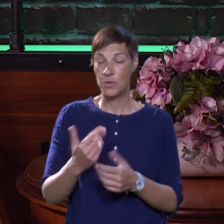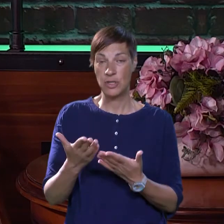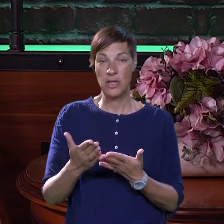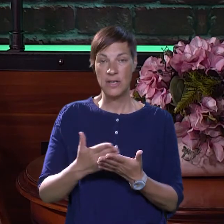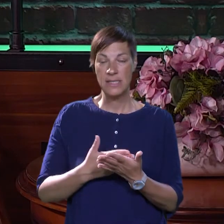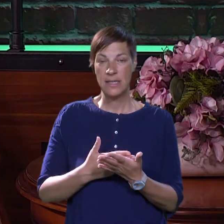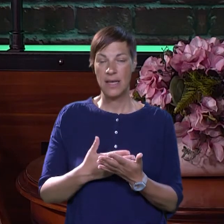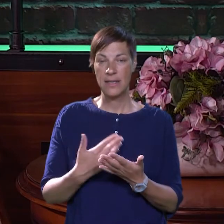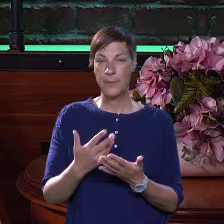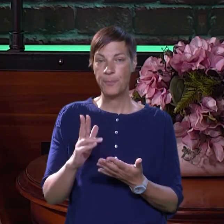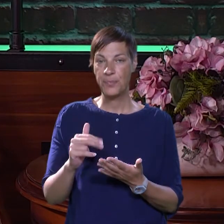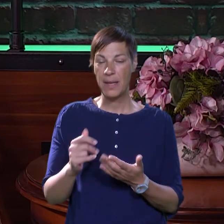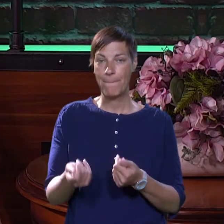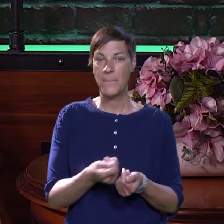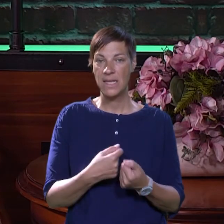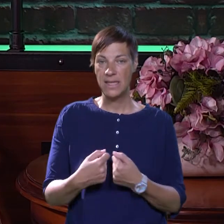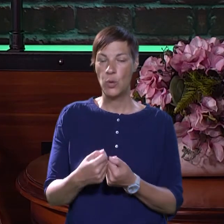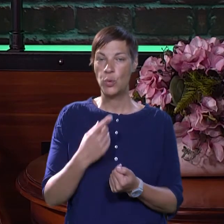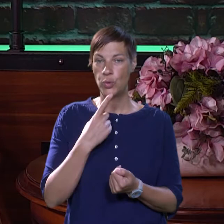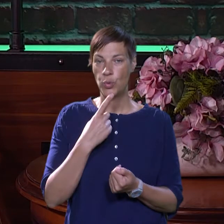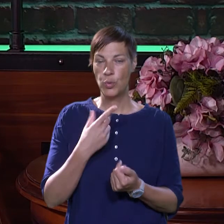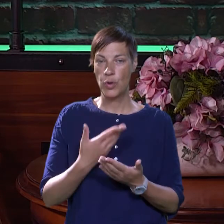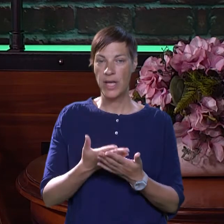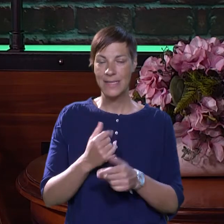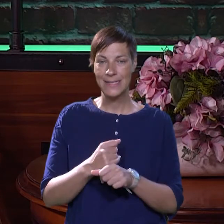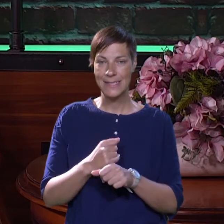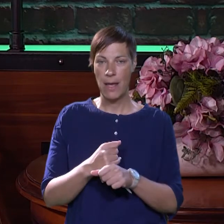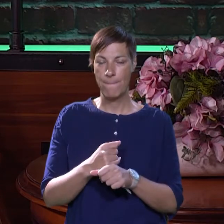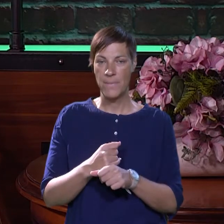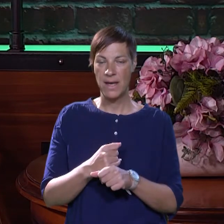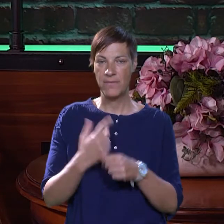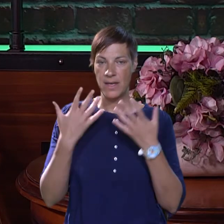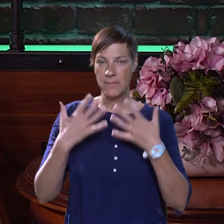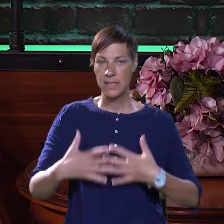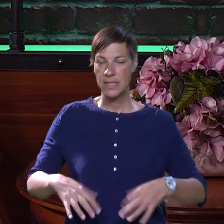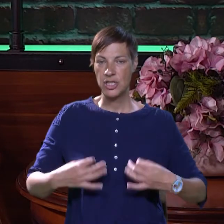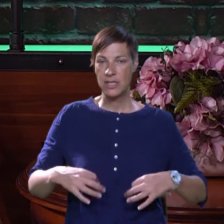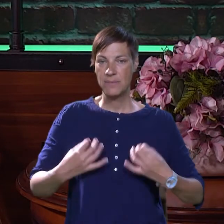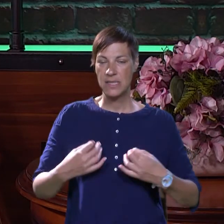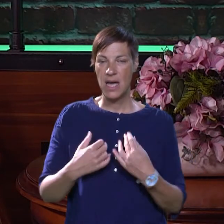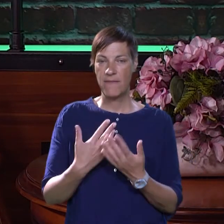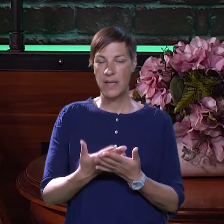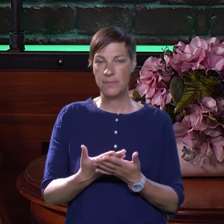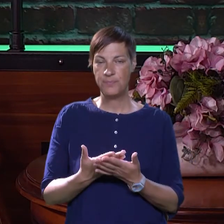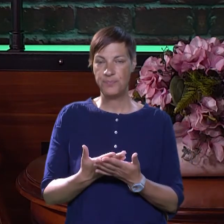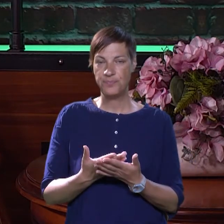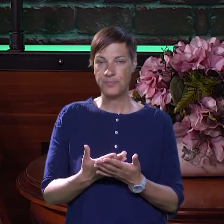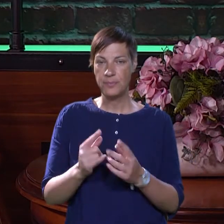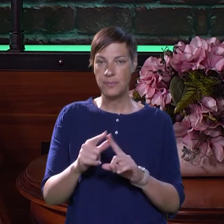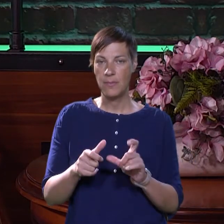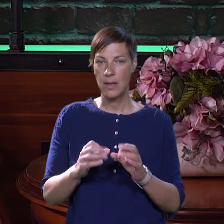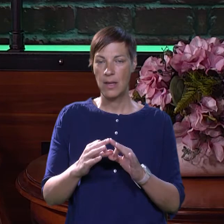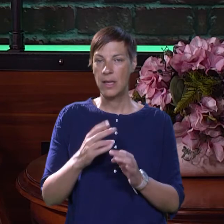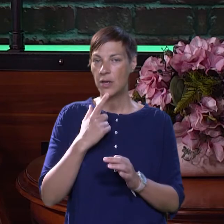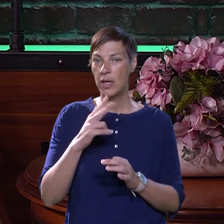uopće zadatak. Tipa, imate udrugu koja se bavi psihičkim zdravljem i iz Pule,